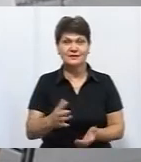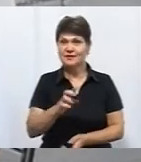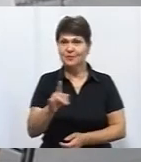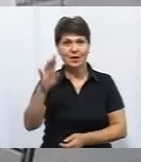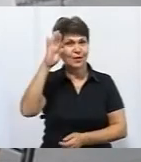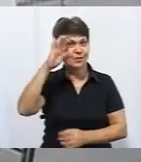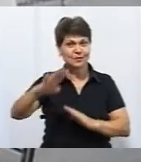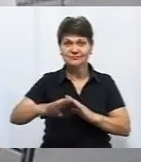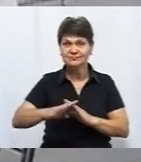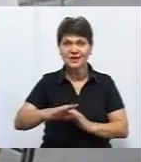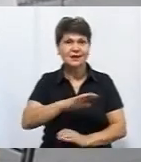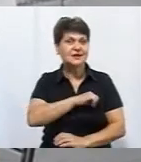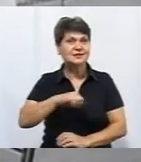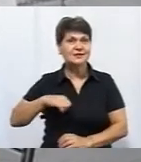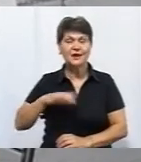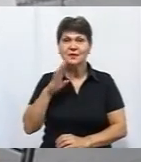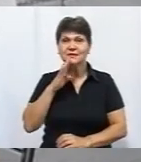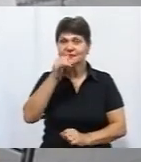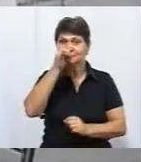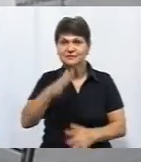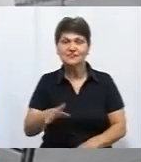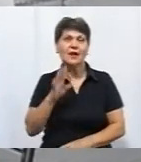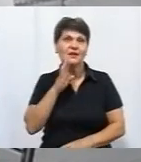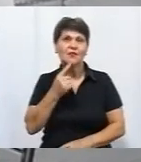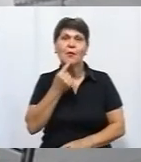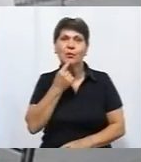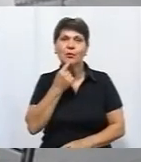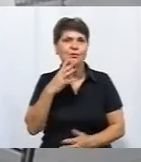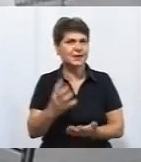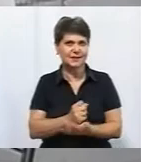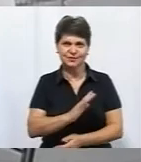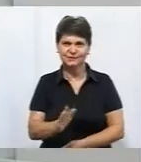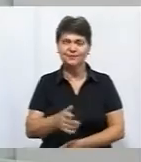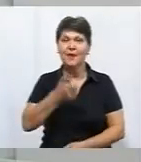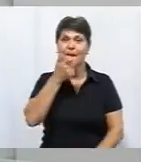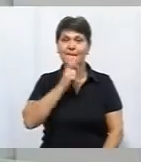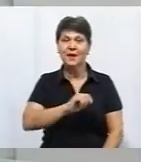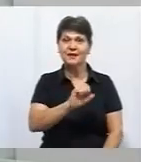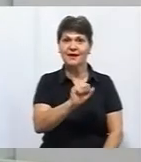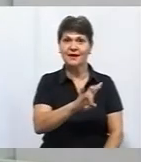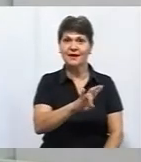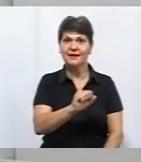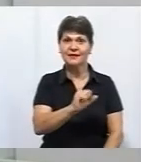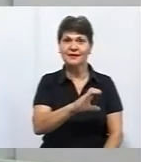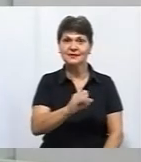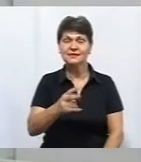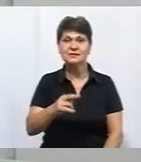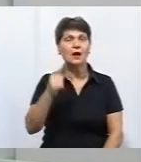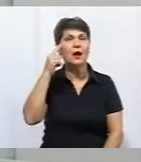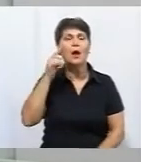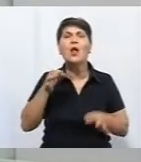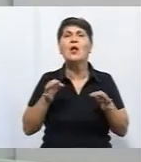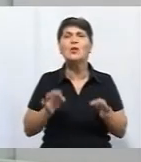не змогли викопати. Тому що дівчата спробували, але не вийшло в них. Пані Анастасію, а яка логіка розміщення цих